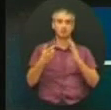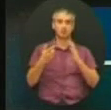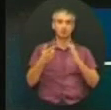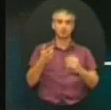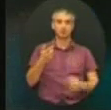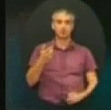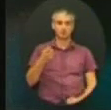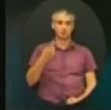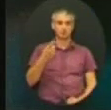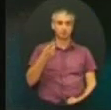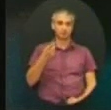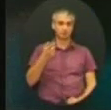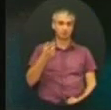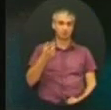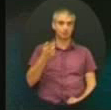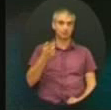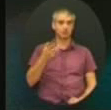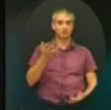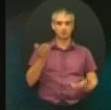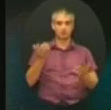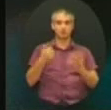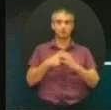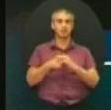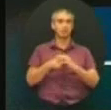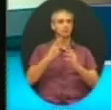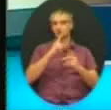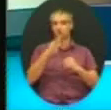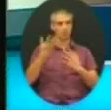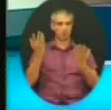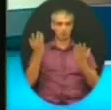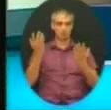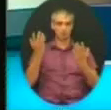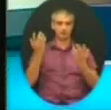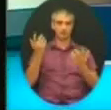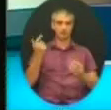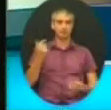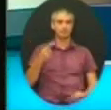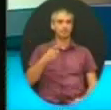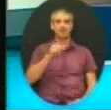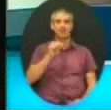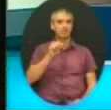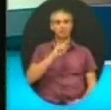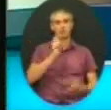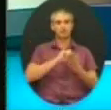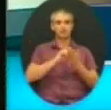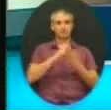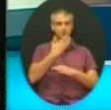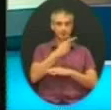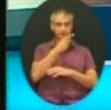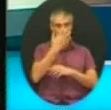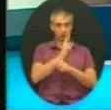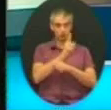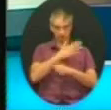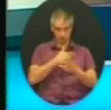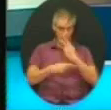שם... פקידים שלקחו שוחד. אשר ידלין. אבל לא זה העיקר. אשר ידלין לא היה פקיד מדינה. מאיר אמר... זה התקופה שאתם